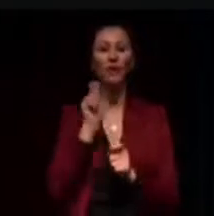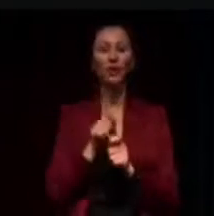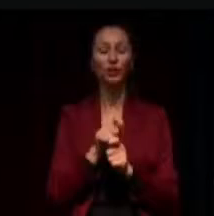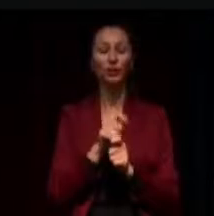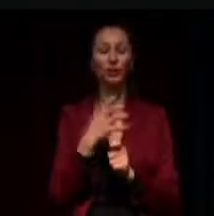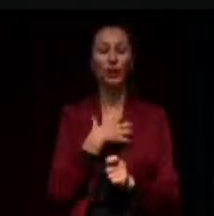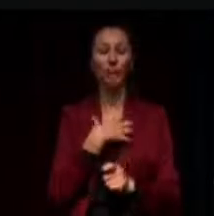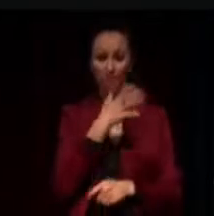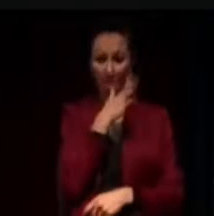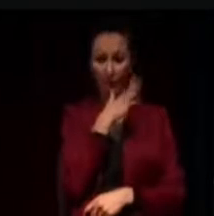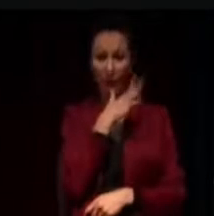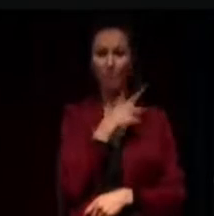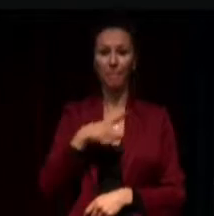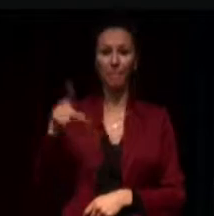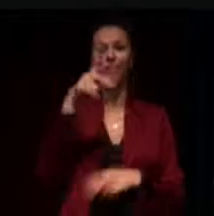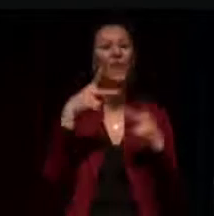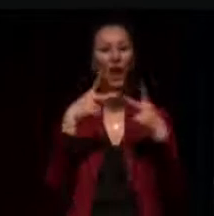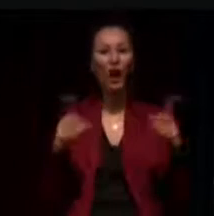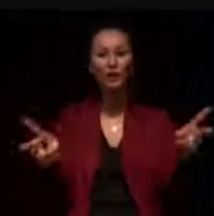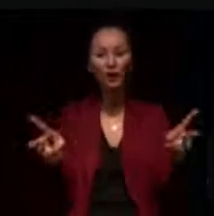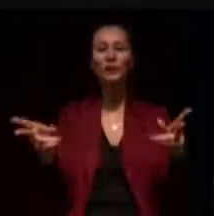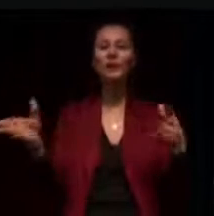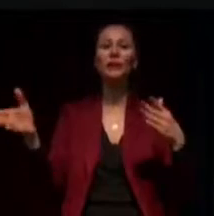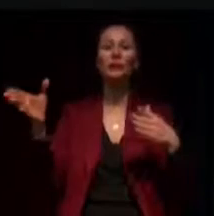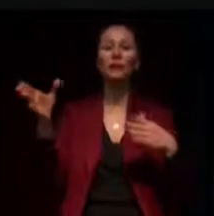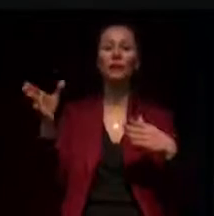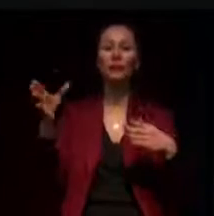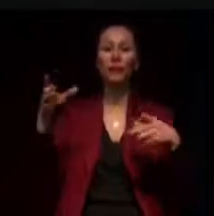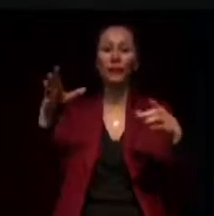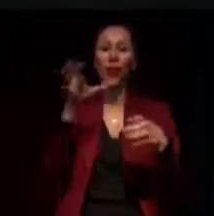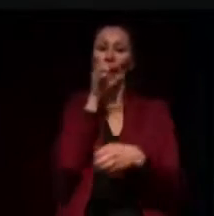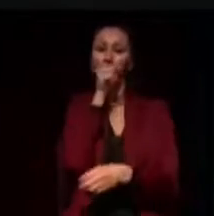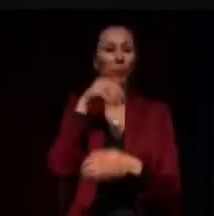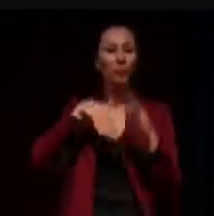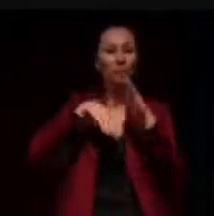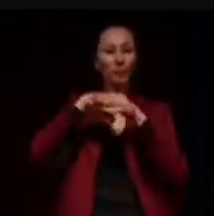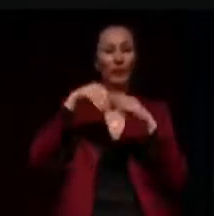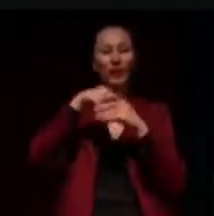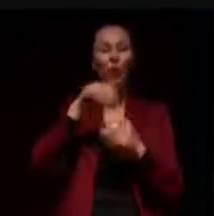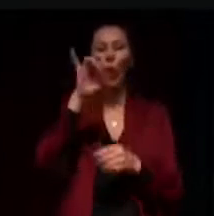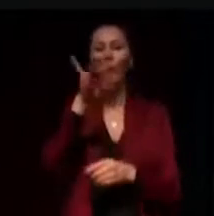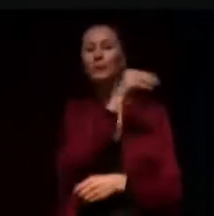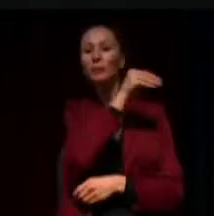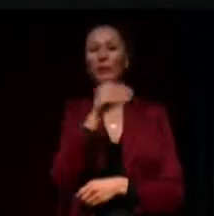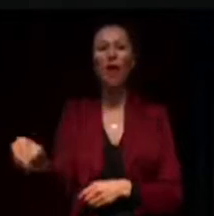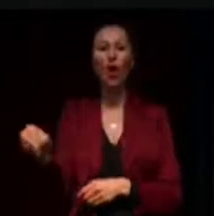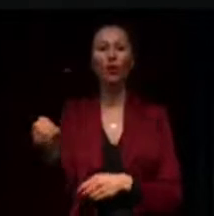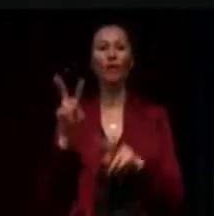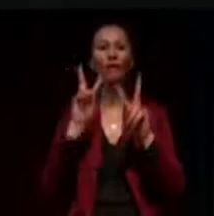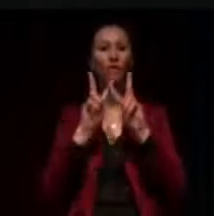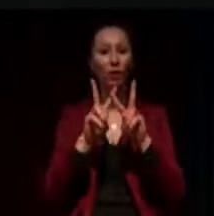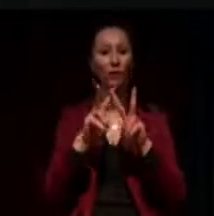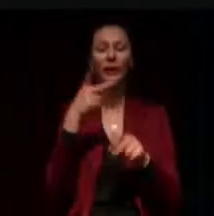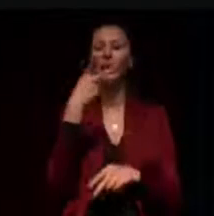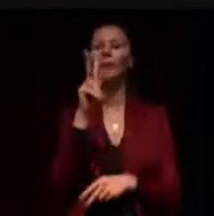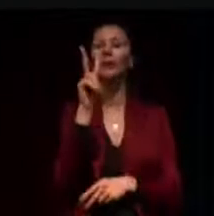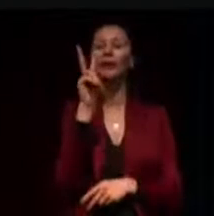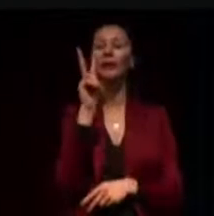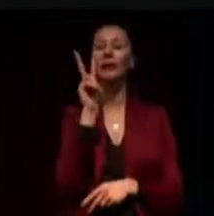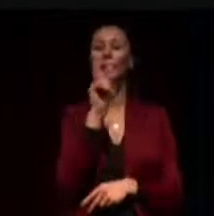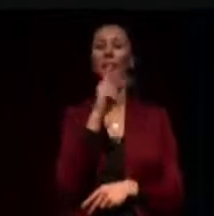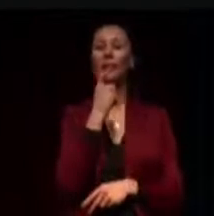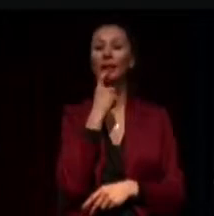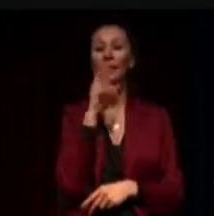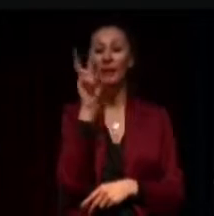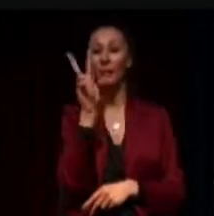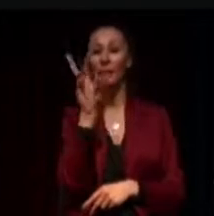bilelim. Açılışında kapasitesi 15 milyon watt kapasite, 2020 yılında 25 milyon